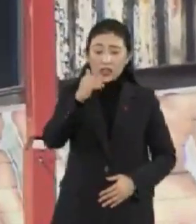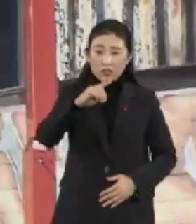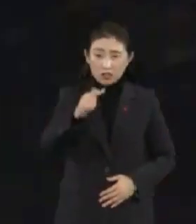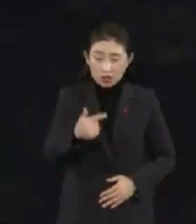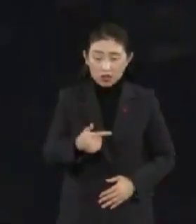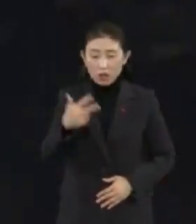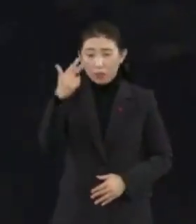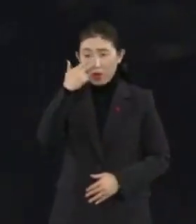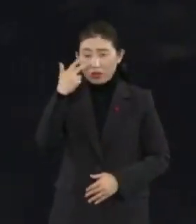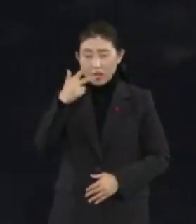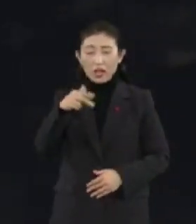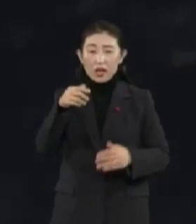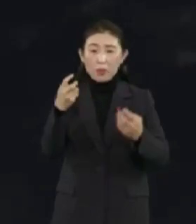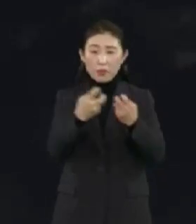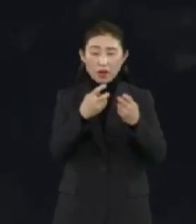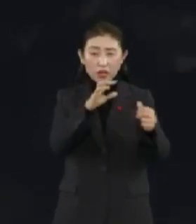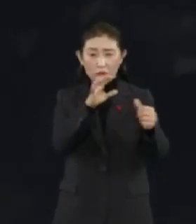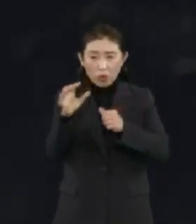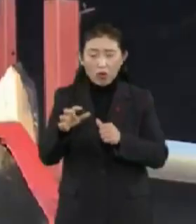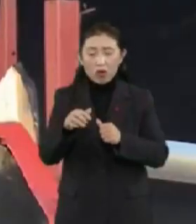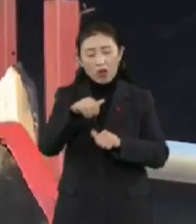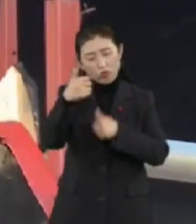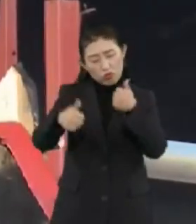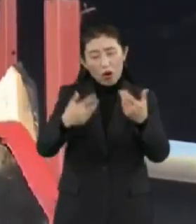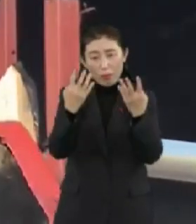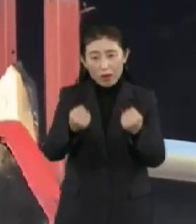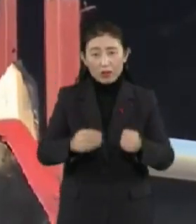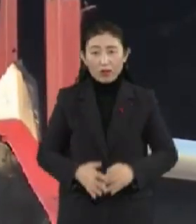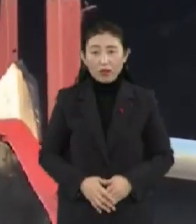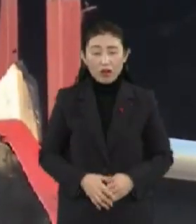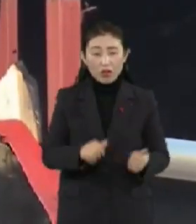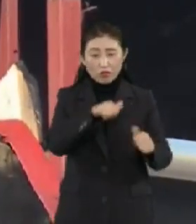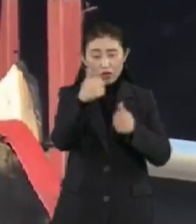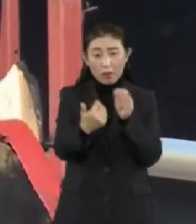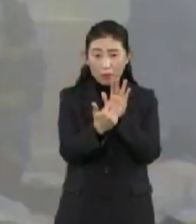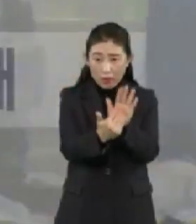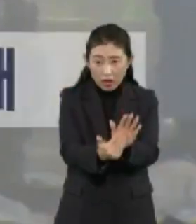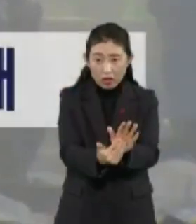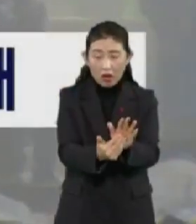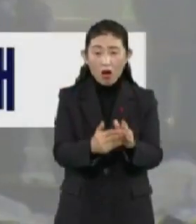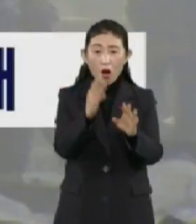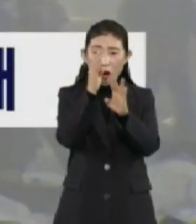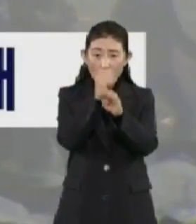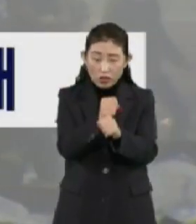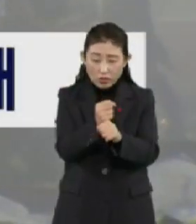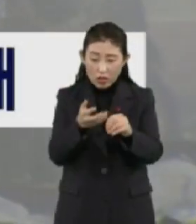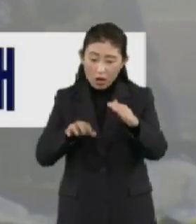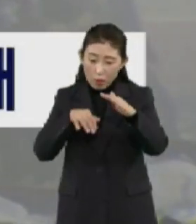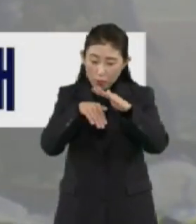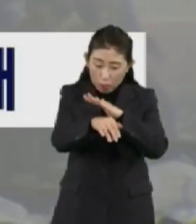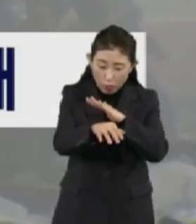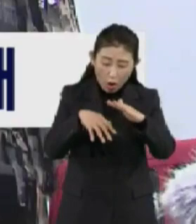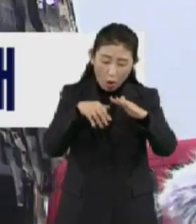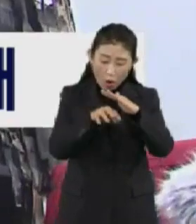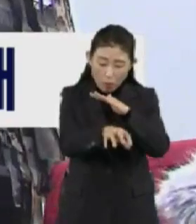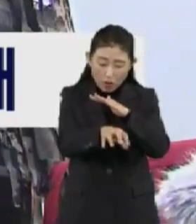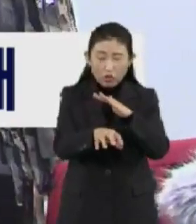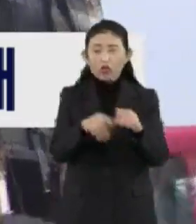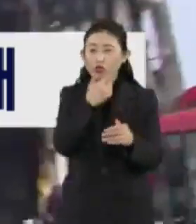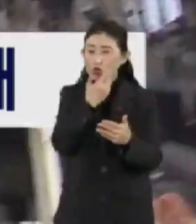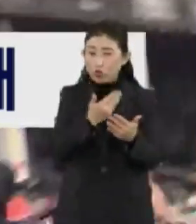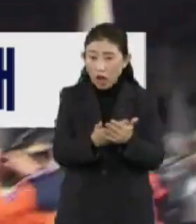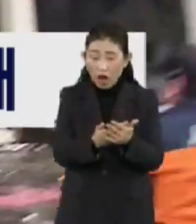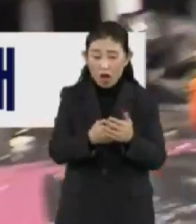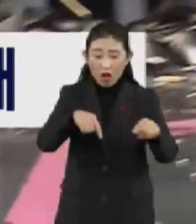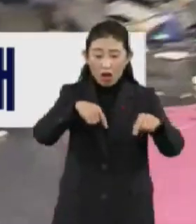이 과정에서 참변으로 이어졌습니다. 순직 사고를 막기 위해선 언제 소방관들을 투입할지가 중요한데 대원